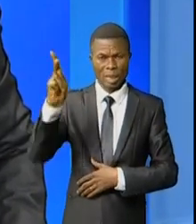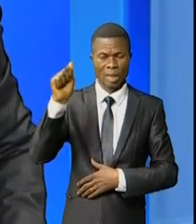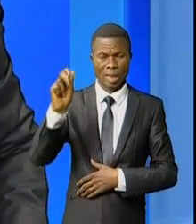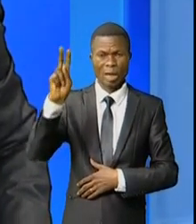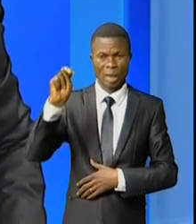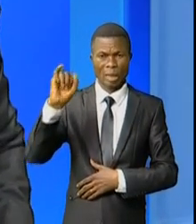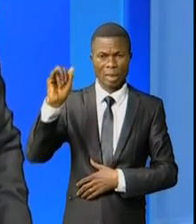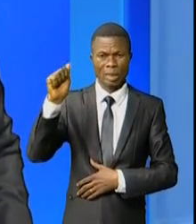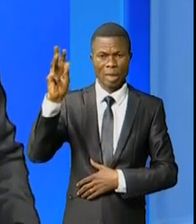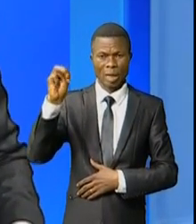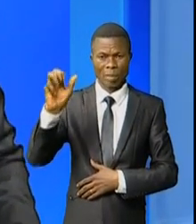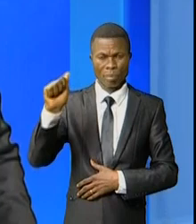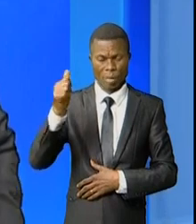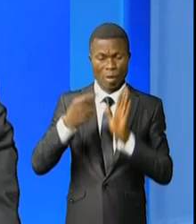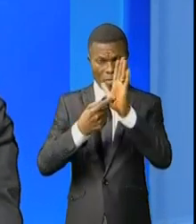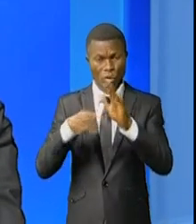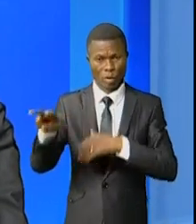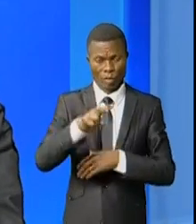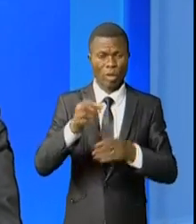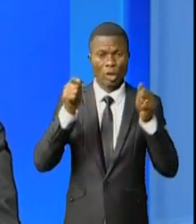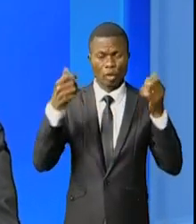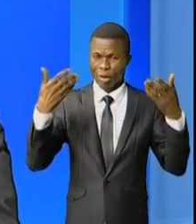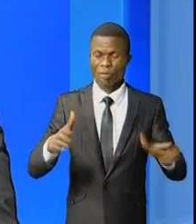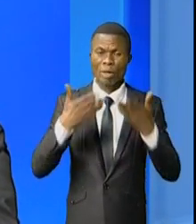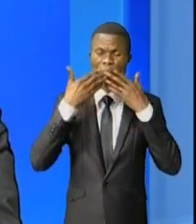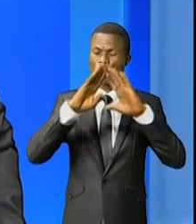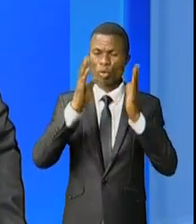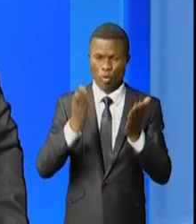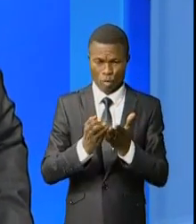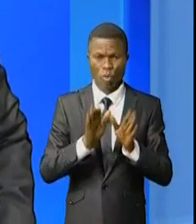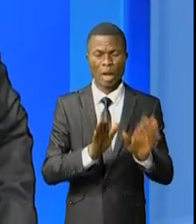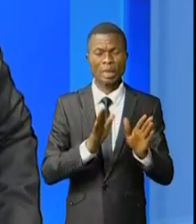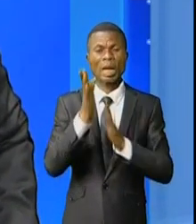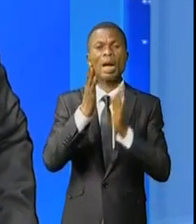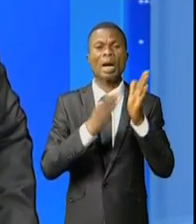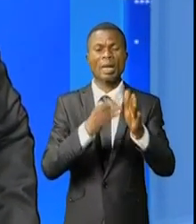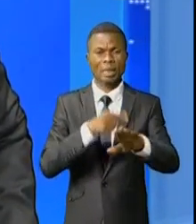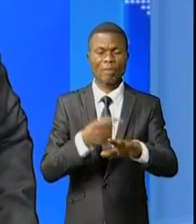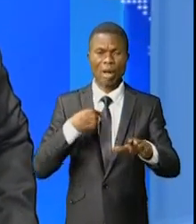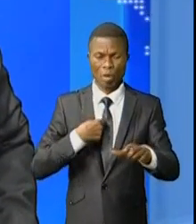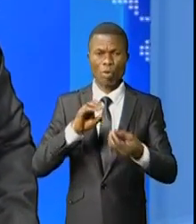Kanyama, que vous avez également suivi. Fin de ce journal réalisé par Luison Moulongaoui et